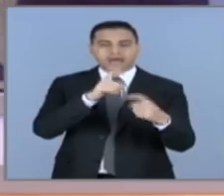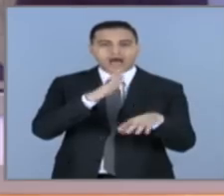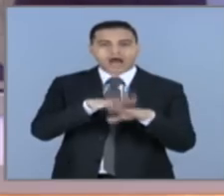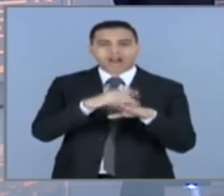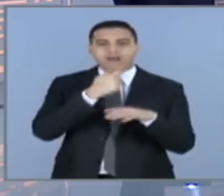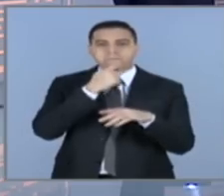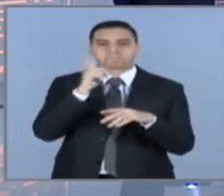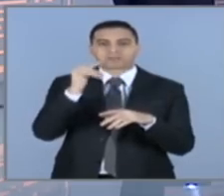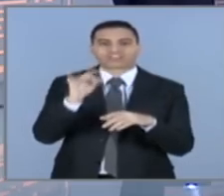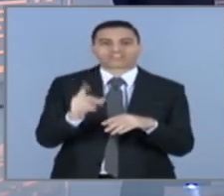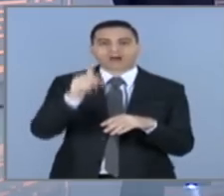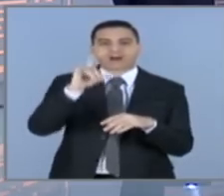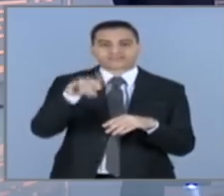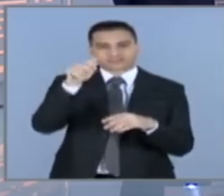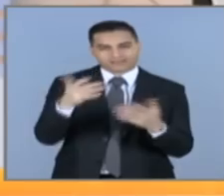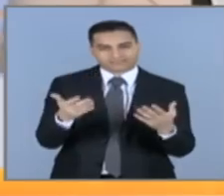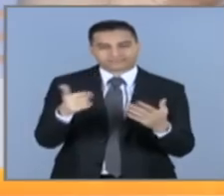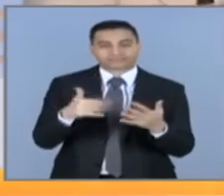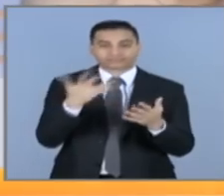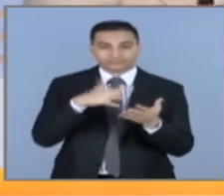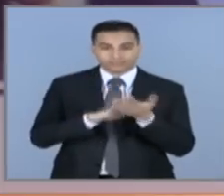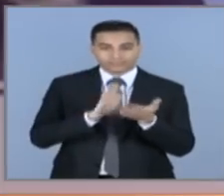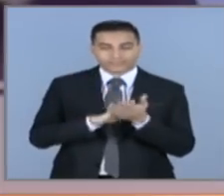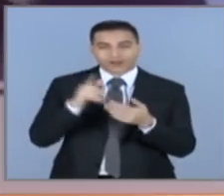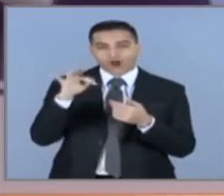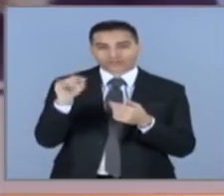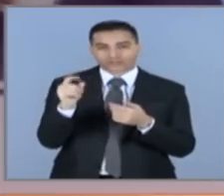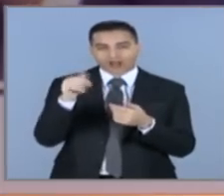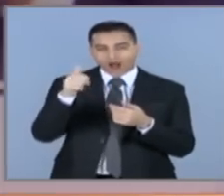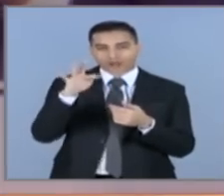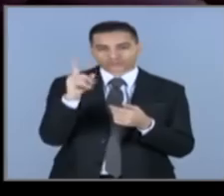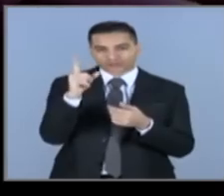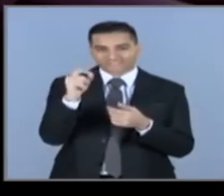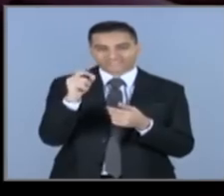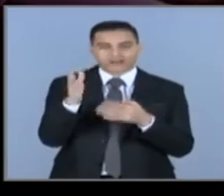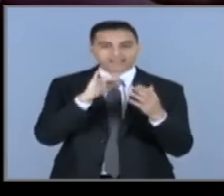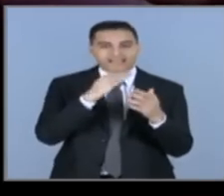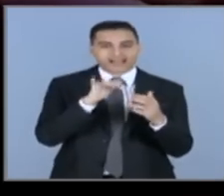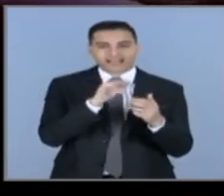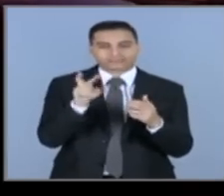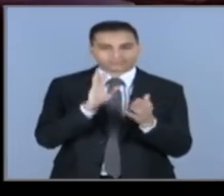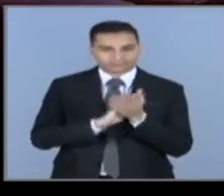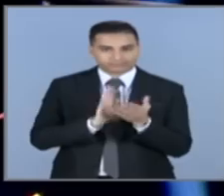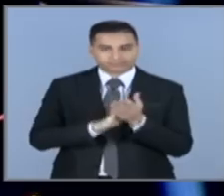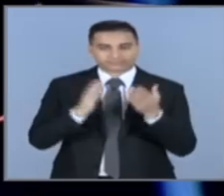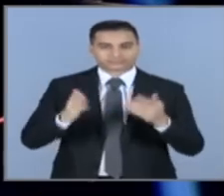الأسئلة بعد كده تجاوبت. كلنا نحيي أشرف ويحيى، يحيى وأشرف. تفضل.